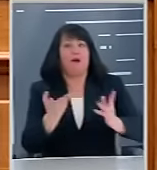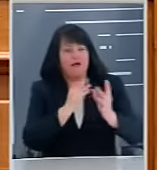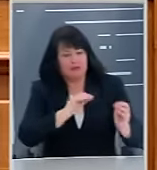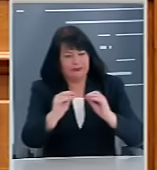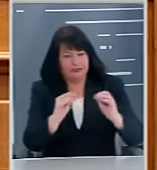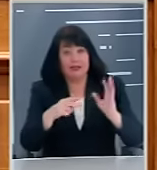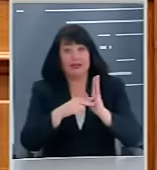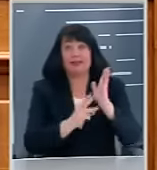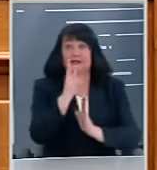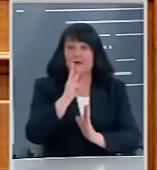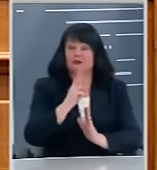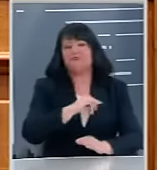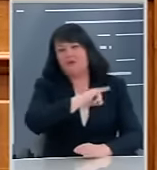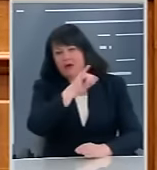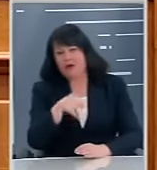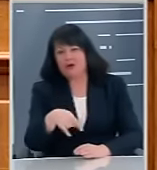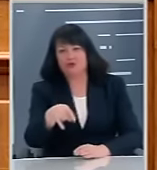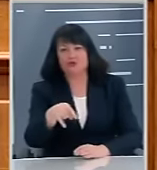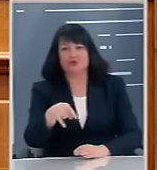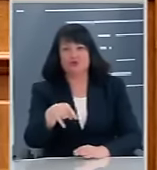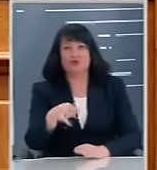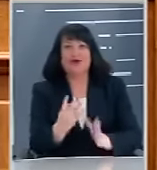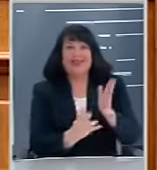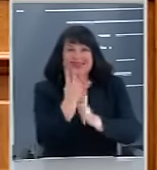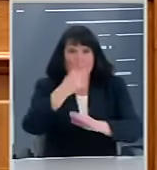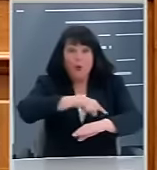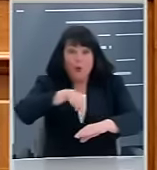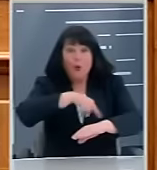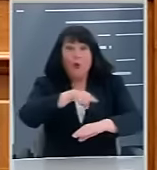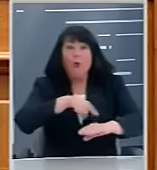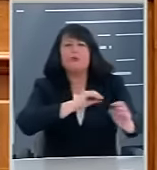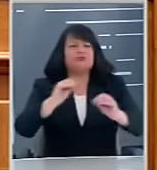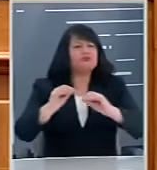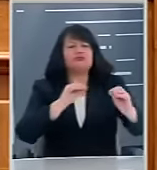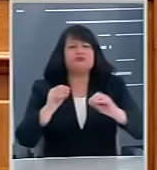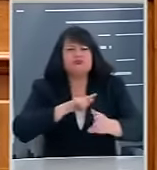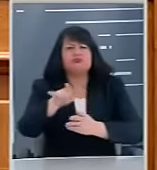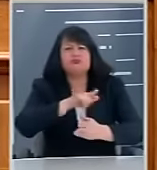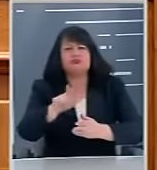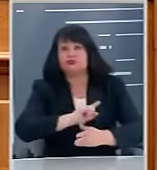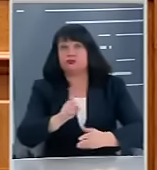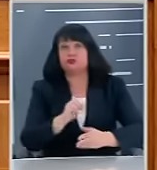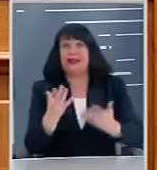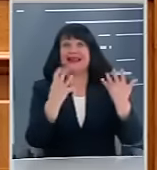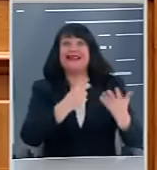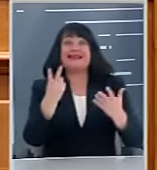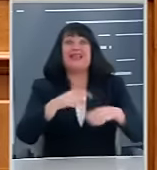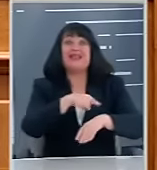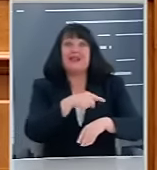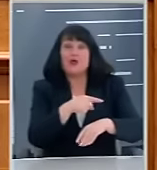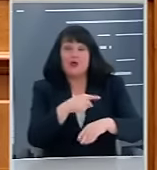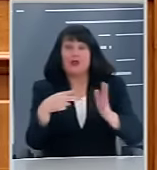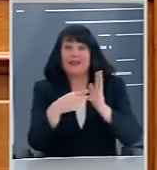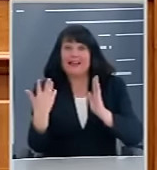2013, με 14 ώρες πτήσεως, με 92 ώρες το 2014, 148 το